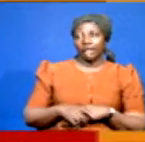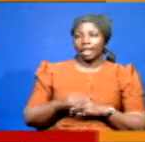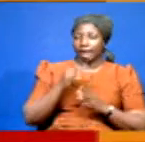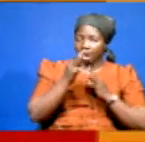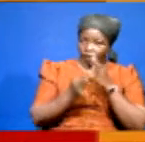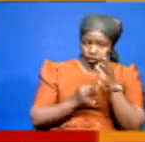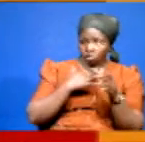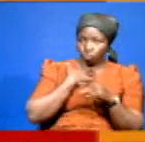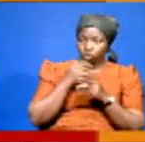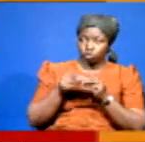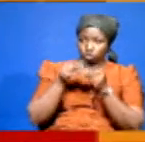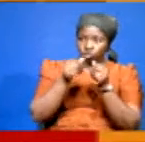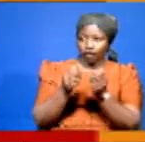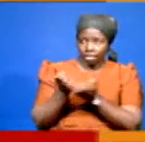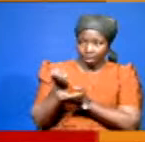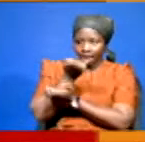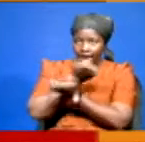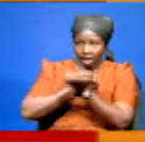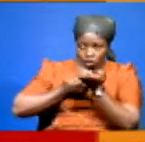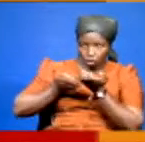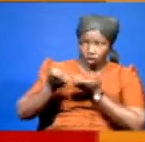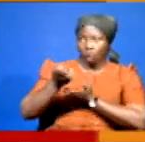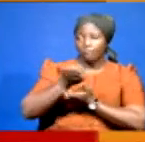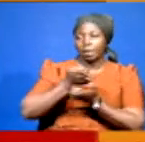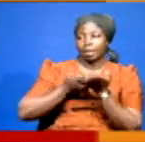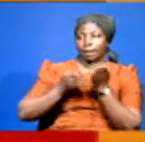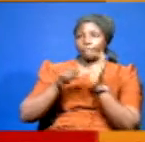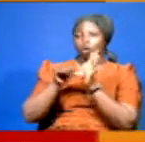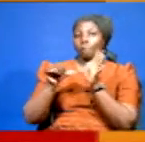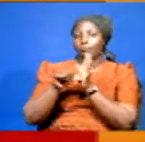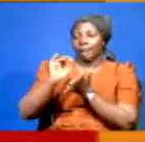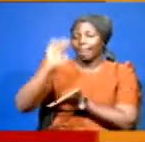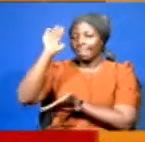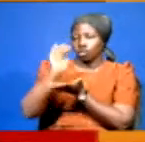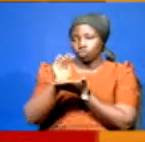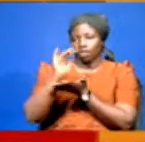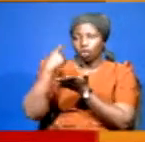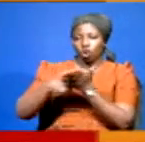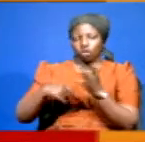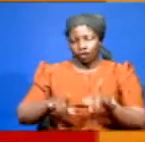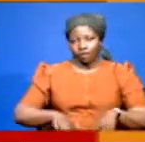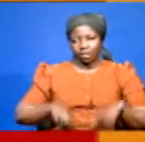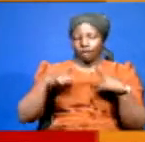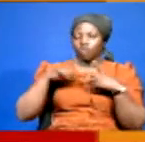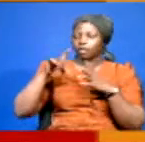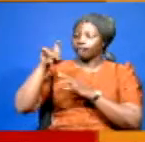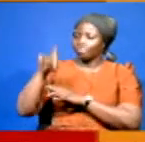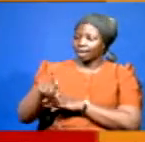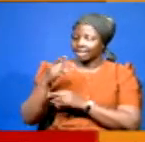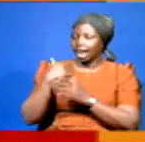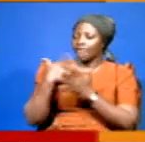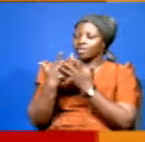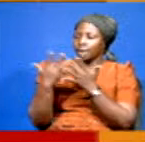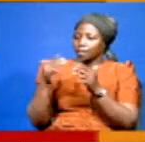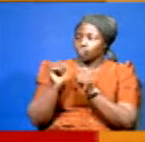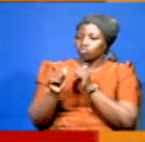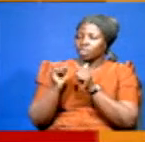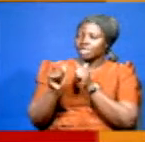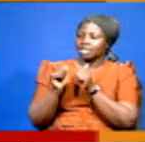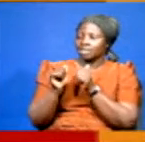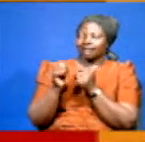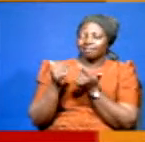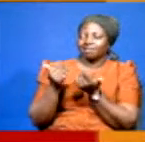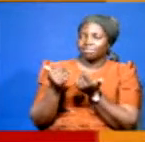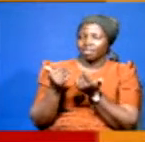ile economy scale ama ulete ile hali ya maisha chini, lazima uwe na ile kitu inasema kwamba uwe na uzalishaji. Na